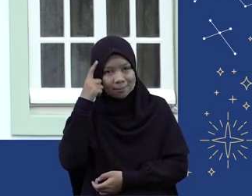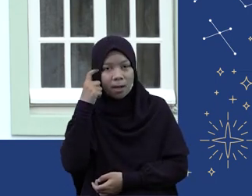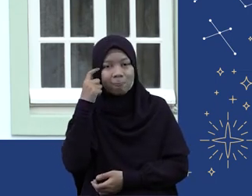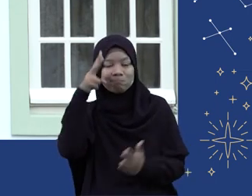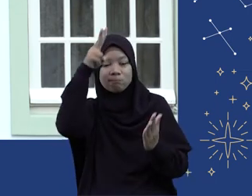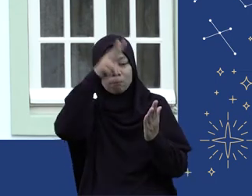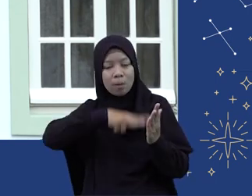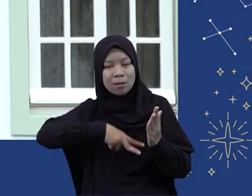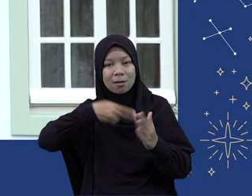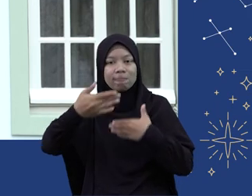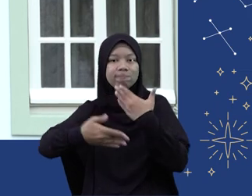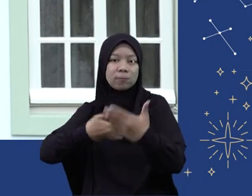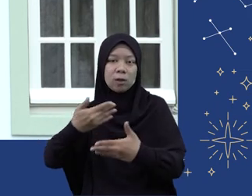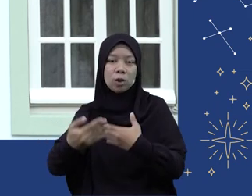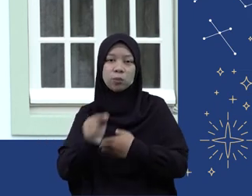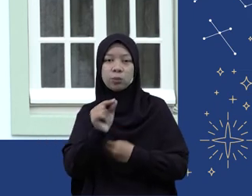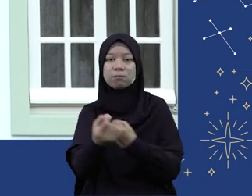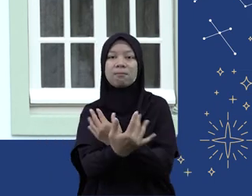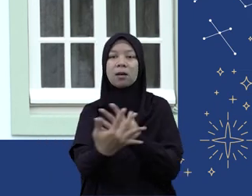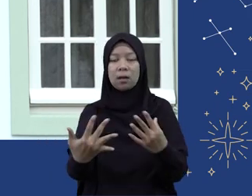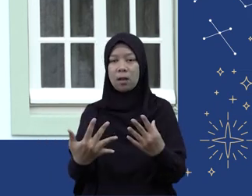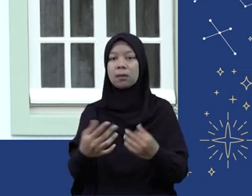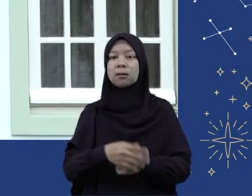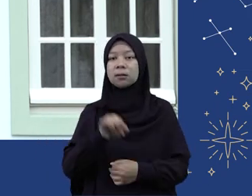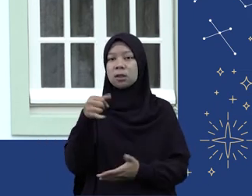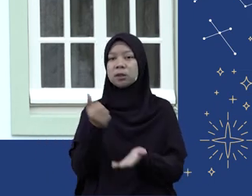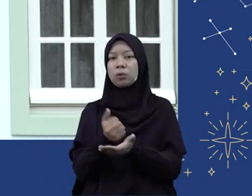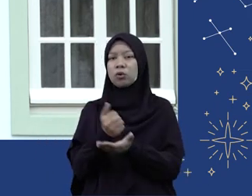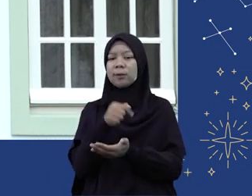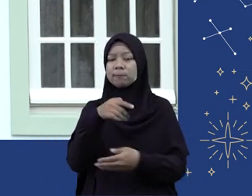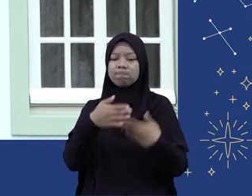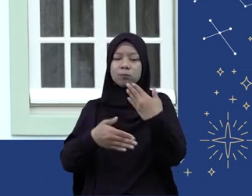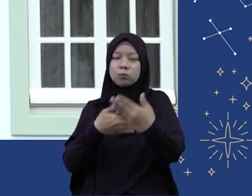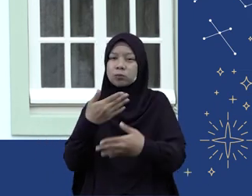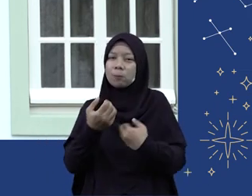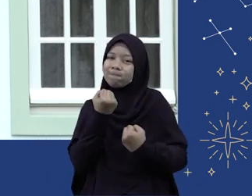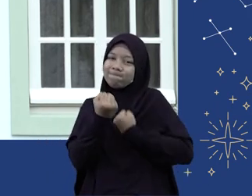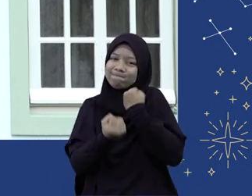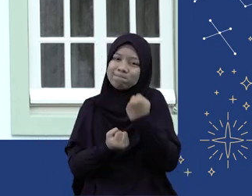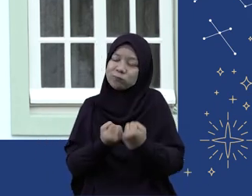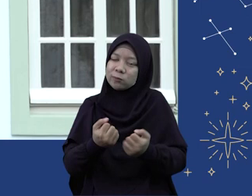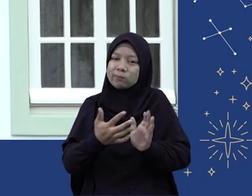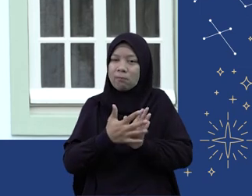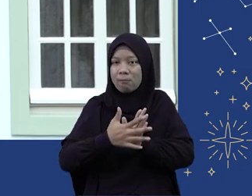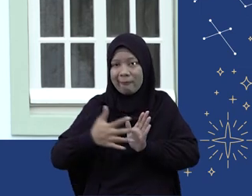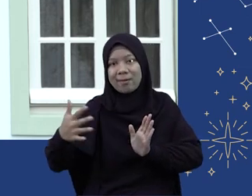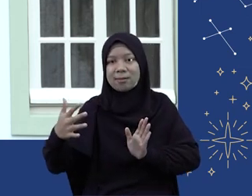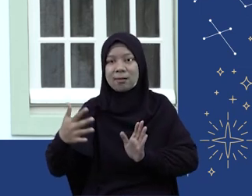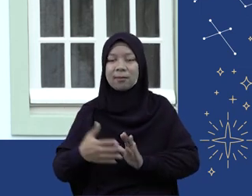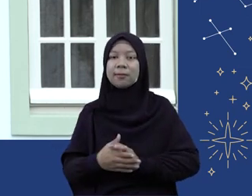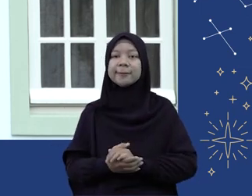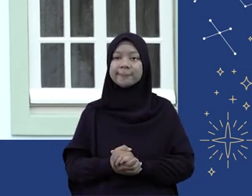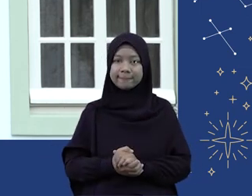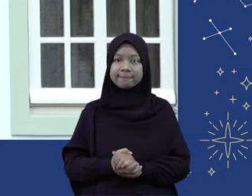jadi memang sangat panjang perjuangannya harus kita lakukan di sini